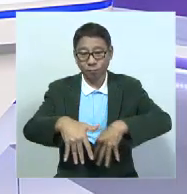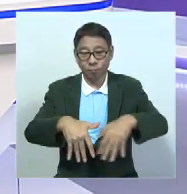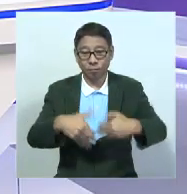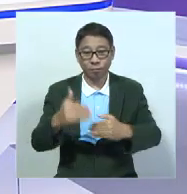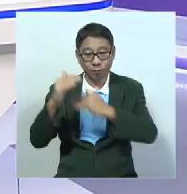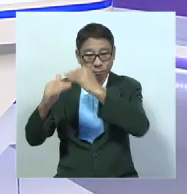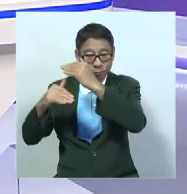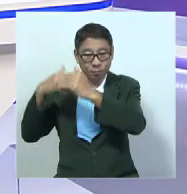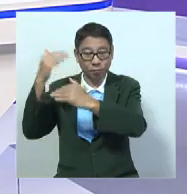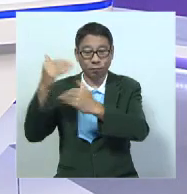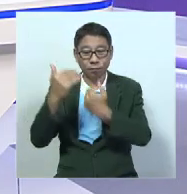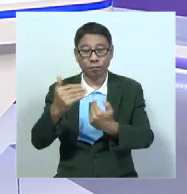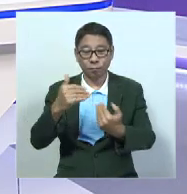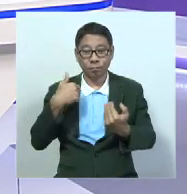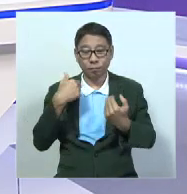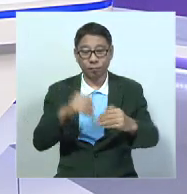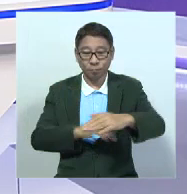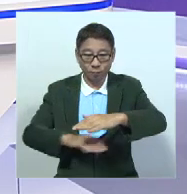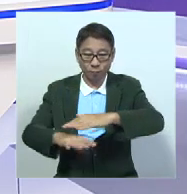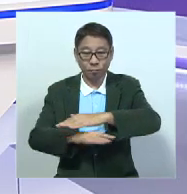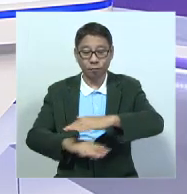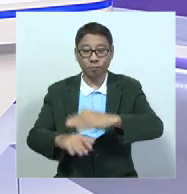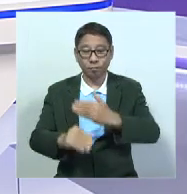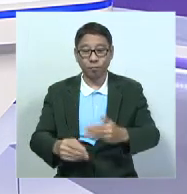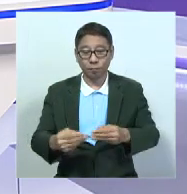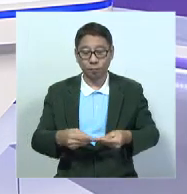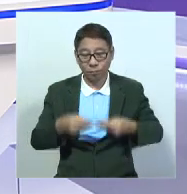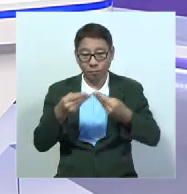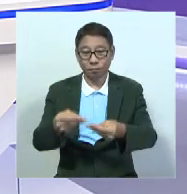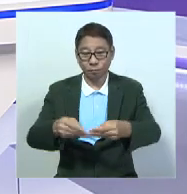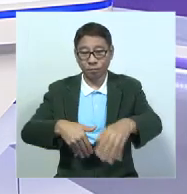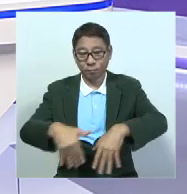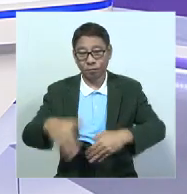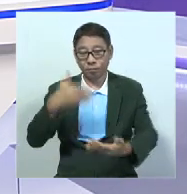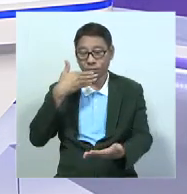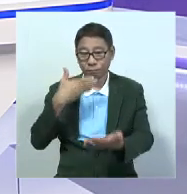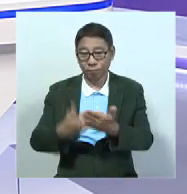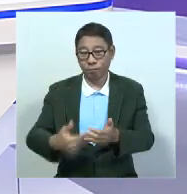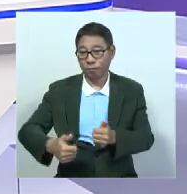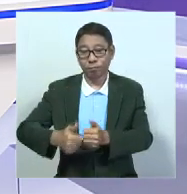าในครั้งนี้ก็เหมือนเป็นการพัฒนาด ้ านข้อมูลข่าวสารที่จะส่งต่อไปถึงประชาชนได้อย่างมีประสิทธิภาพมากขึ้นนะครับ